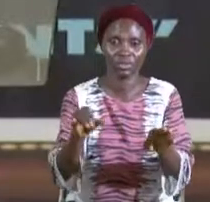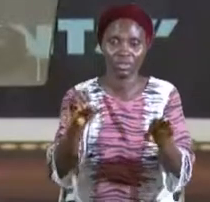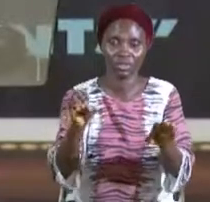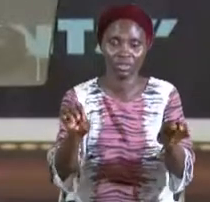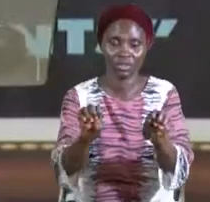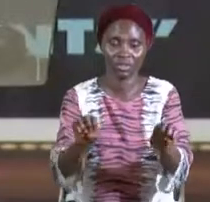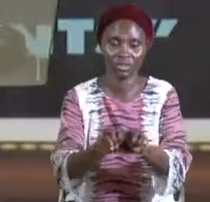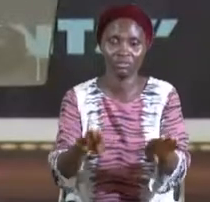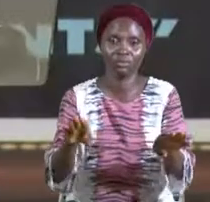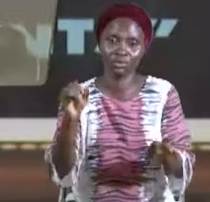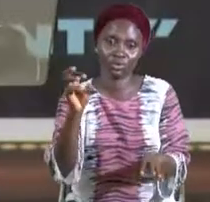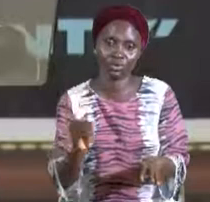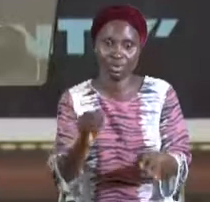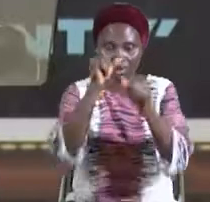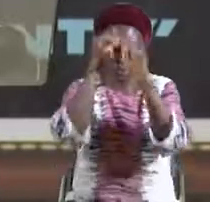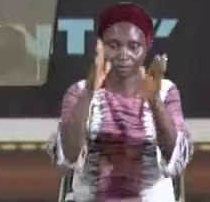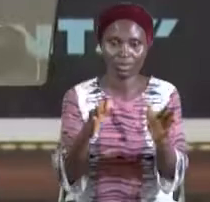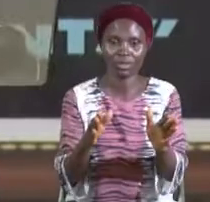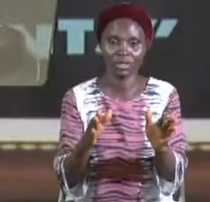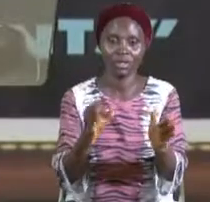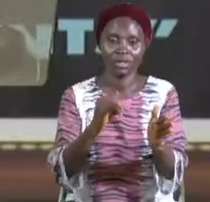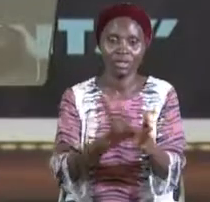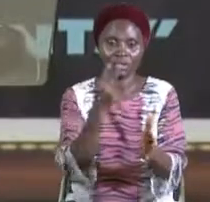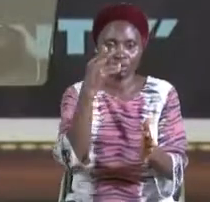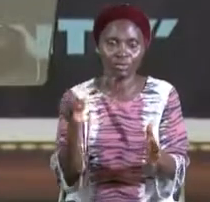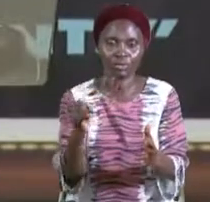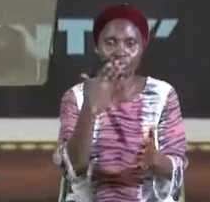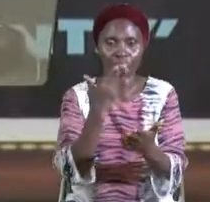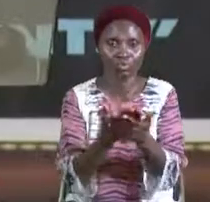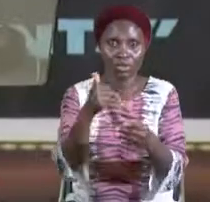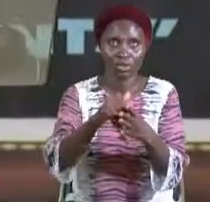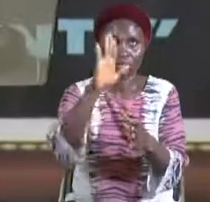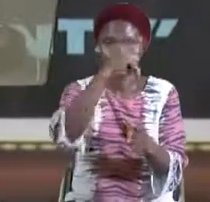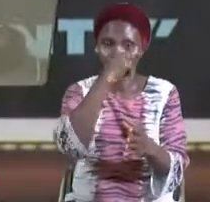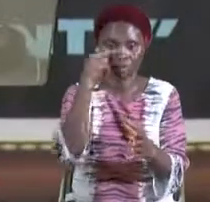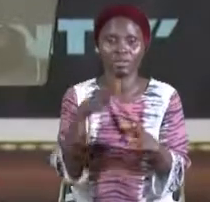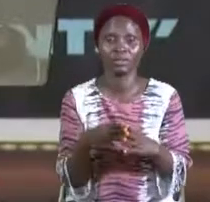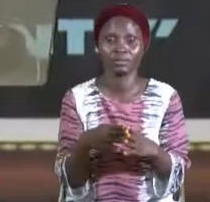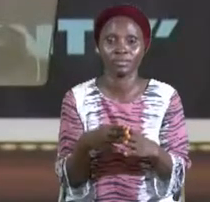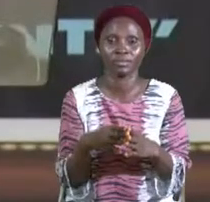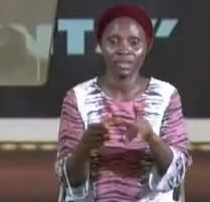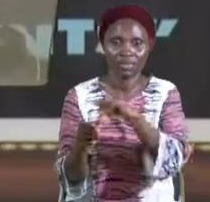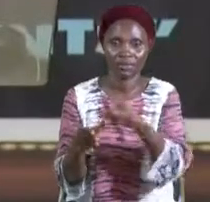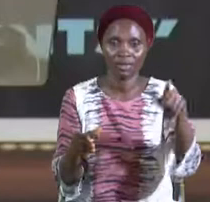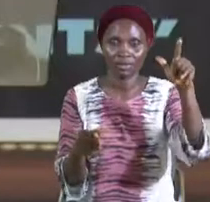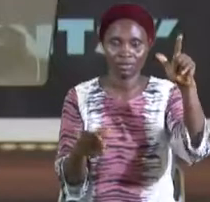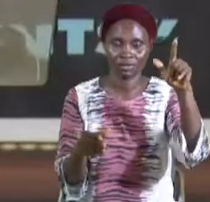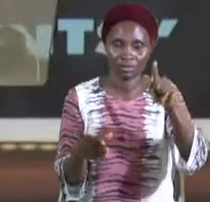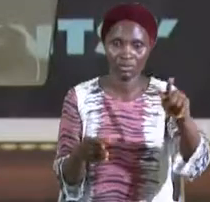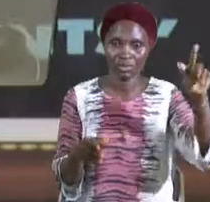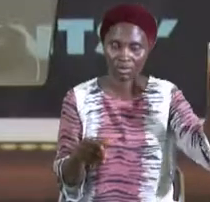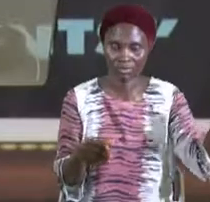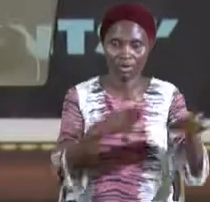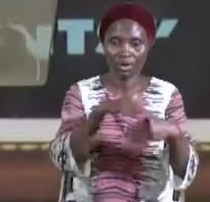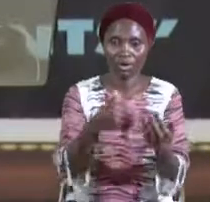te loue de ce que tu l'as voulu ainsi. Verset 27. Toutes choses m'ont été données par mon Père,